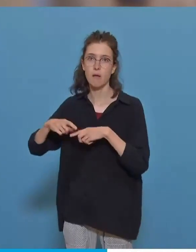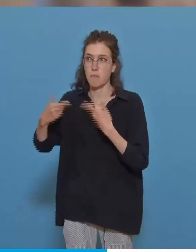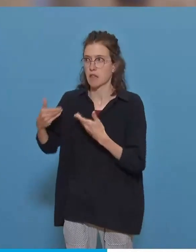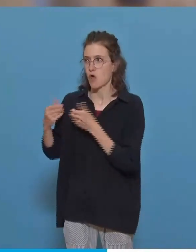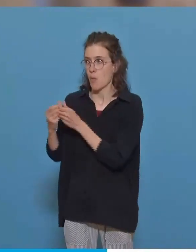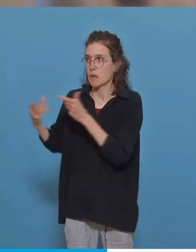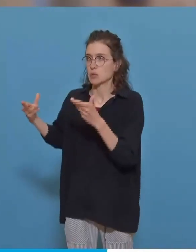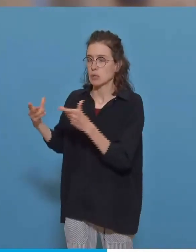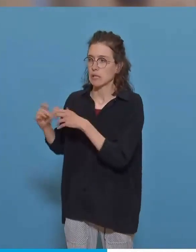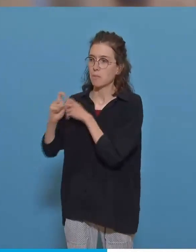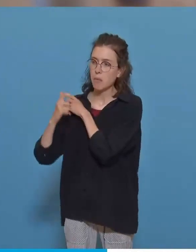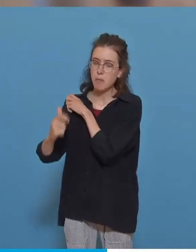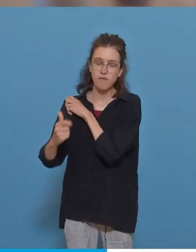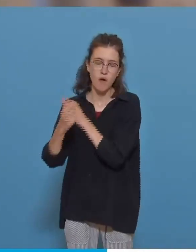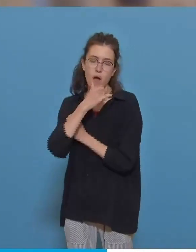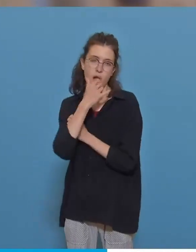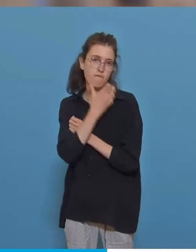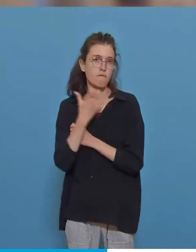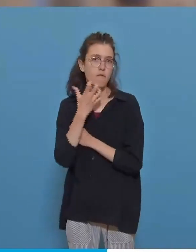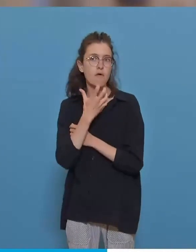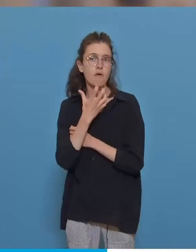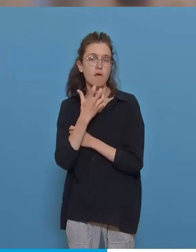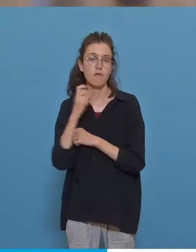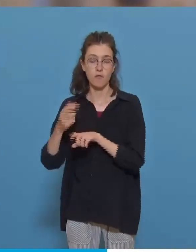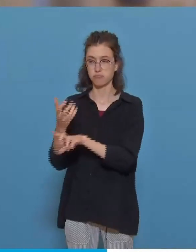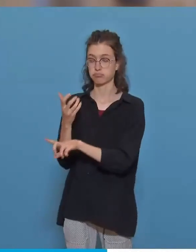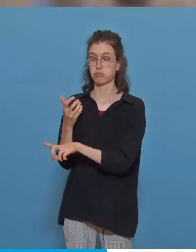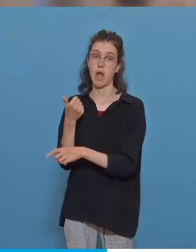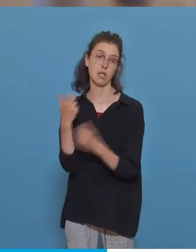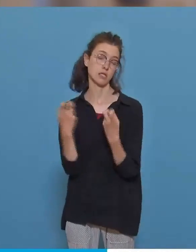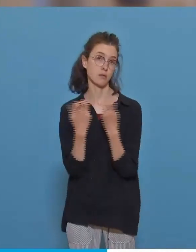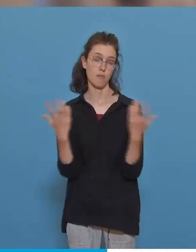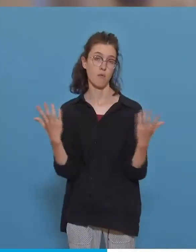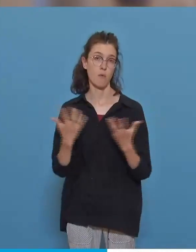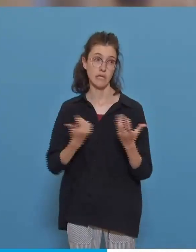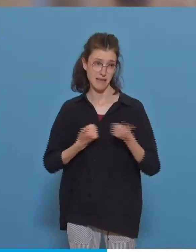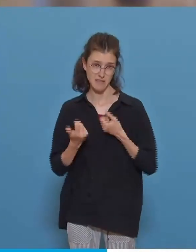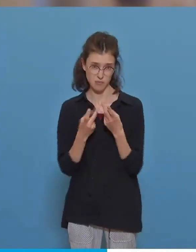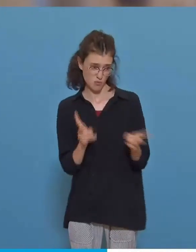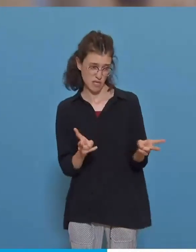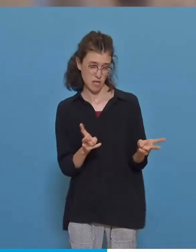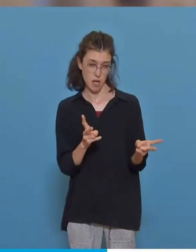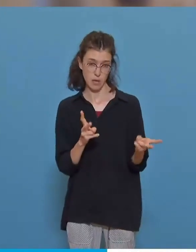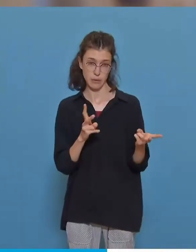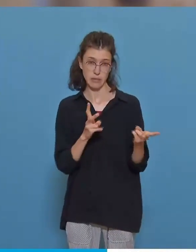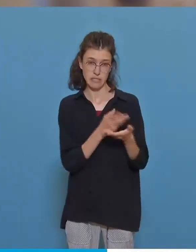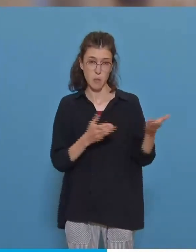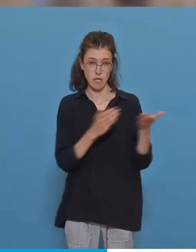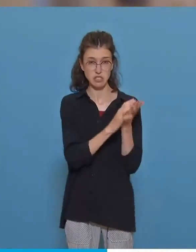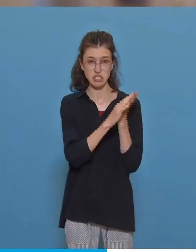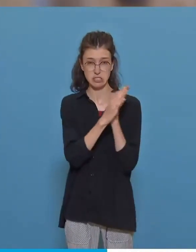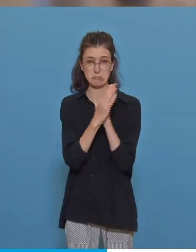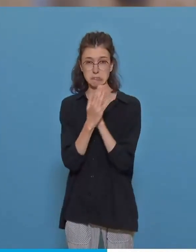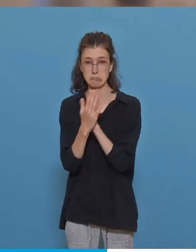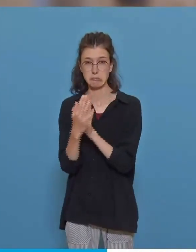crois qu'il doit être rappelé avec par exemple un seul exemple de la dégradation des services publics que nous devons ensuite amortir à l'échelle